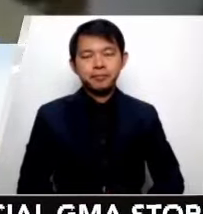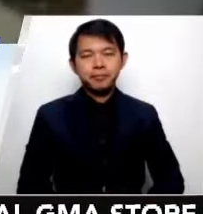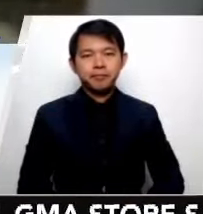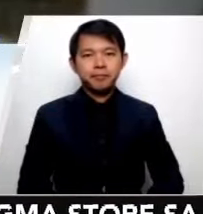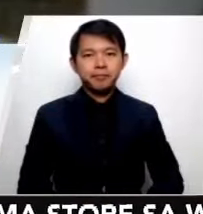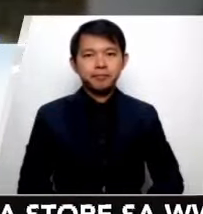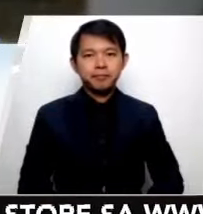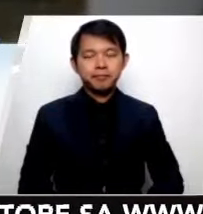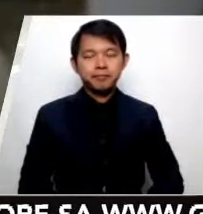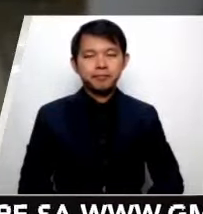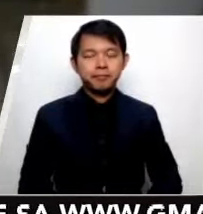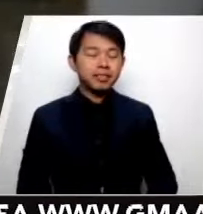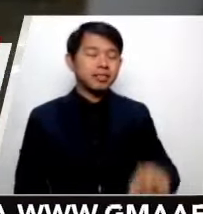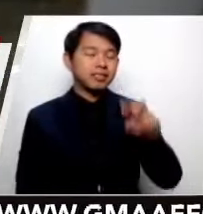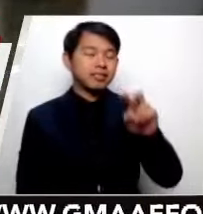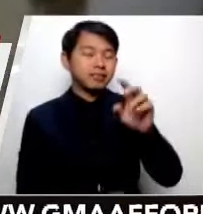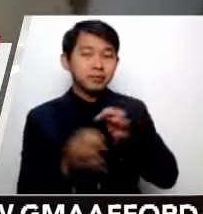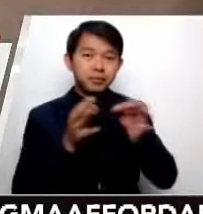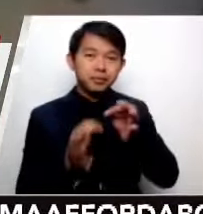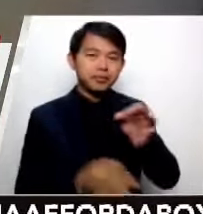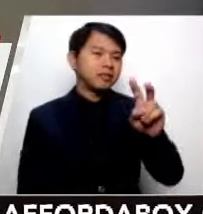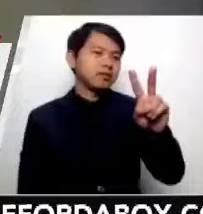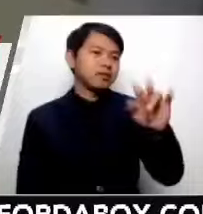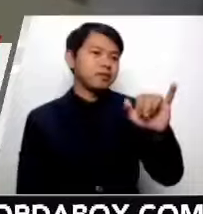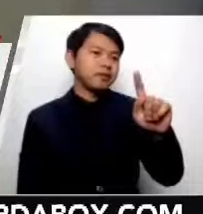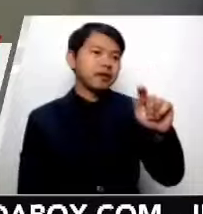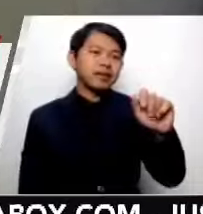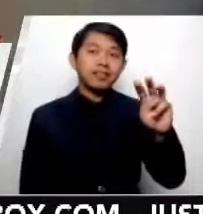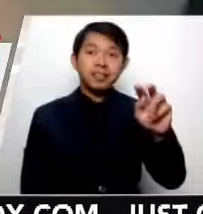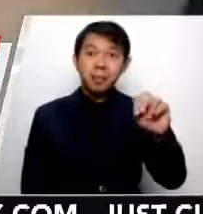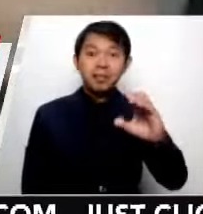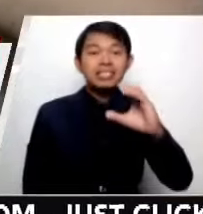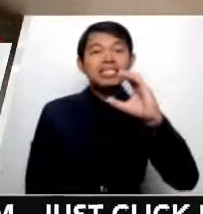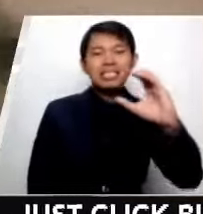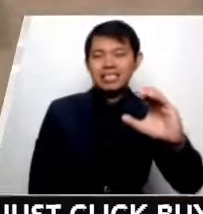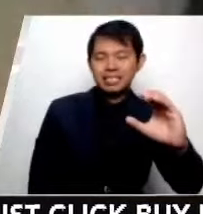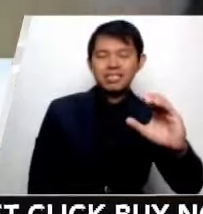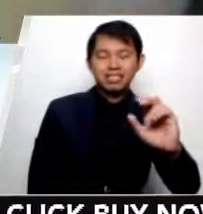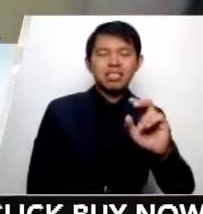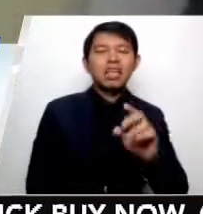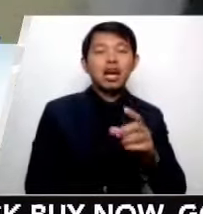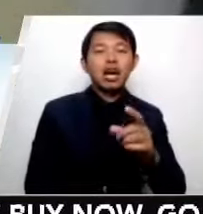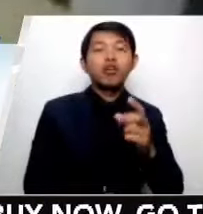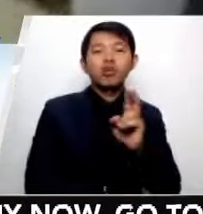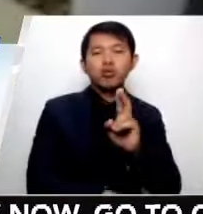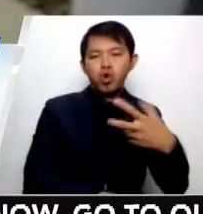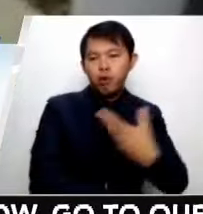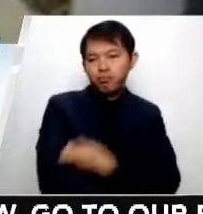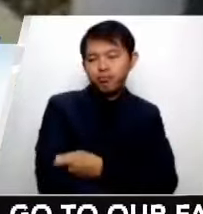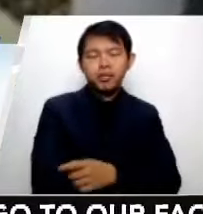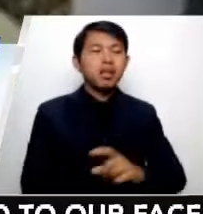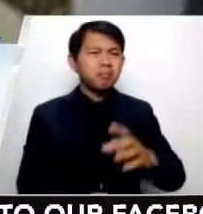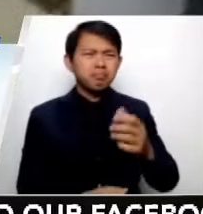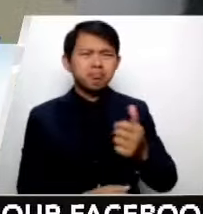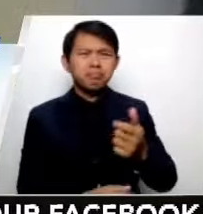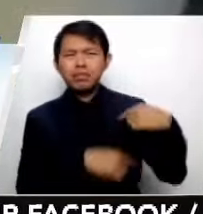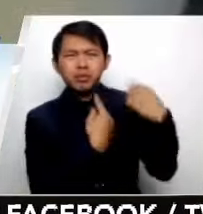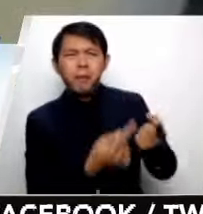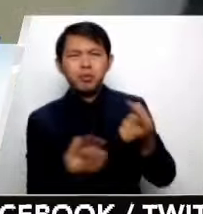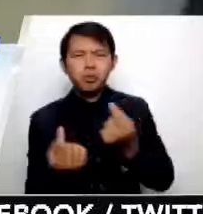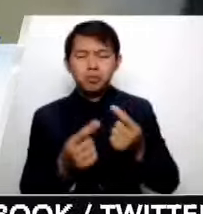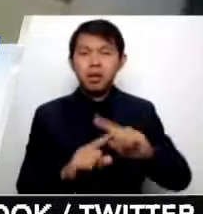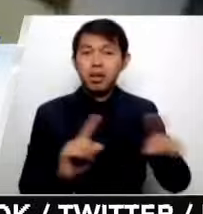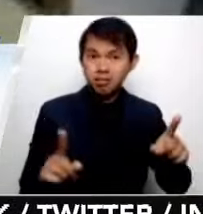Vitamin C po yun. And matagal na namin ang ginagawa. But I had no intention whatsoever